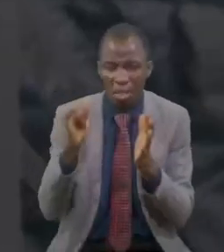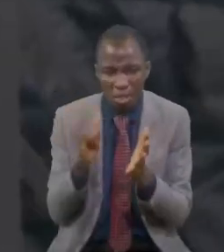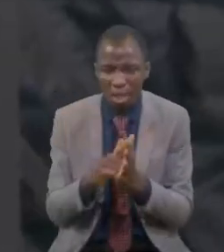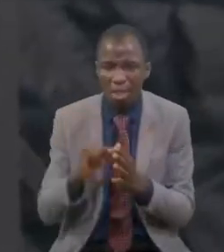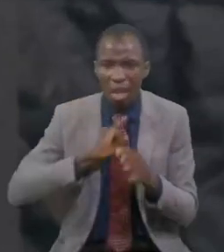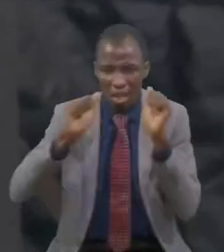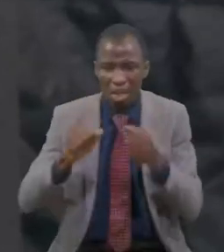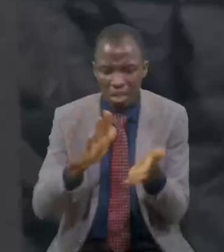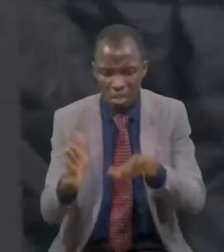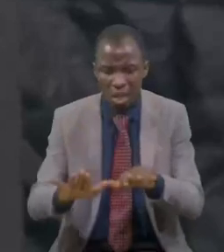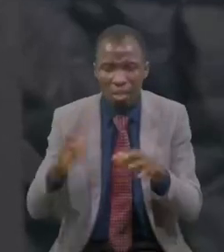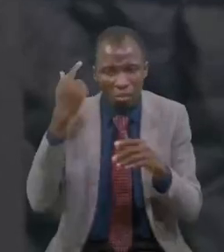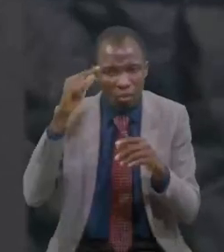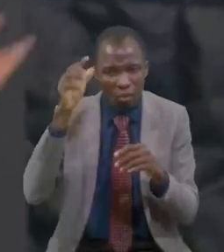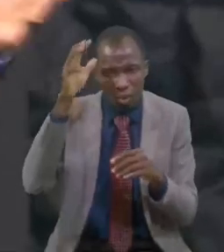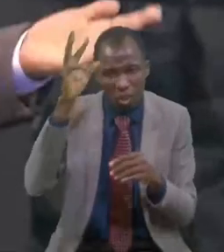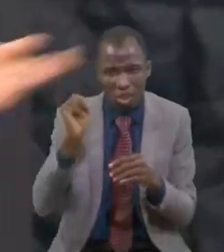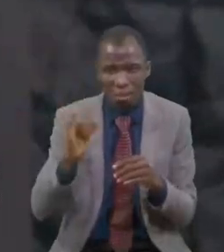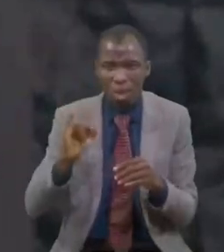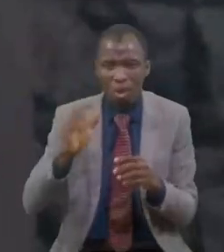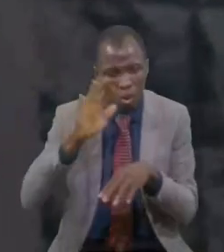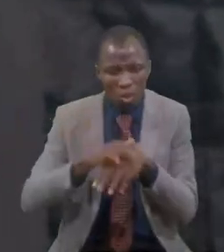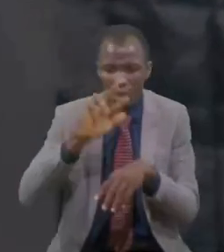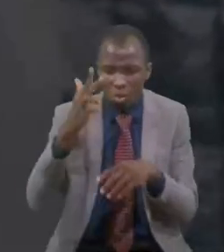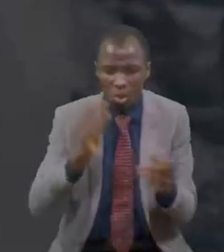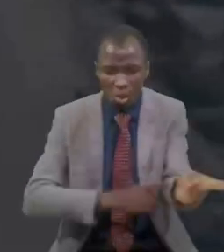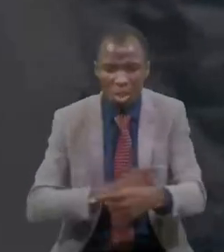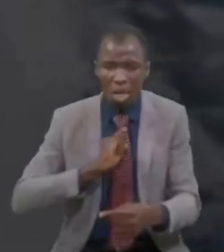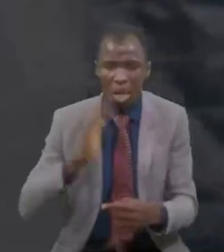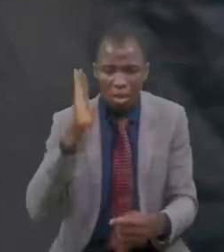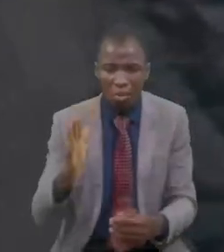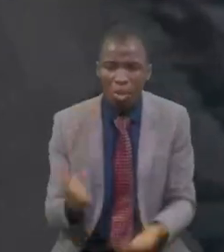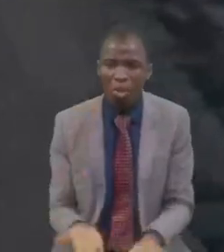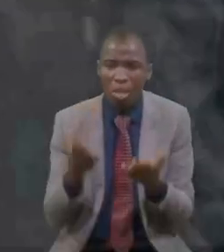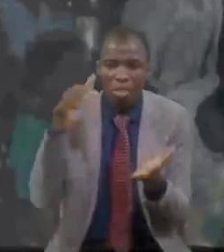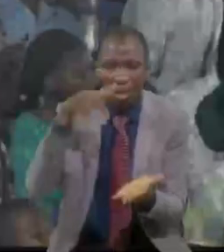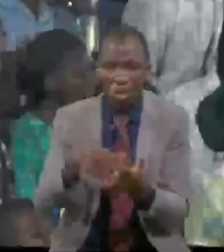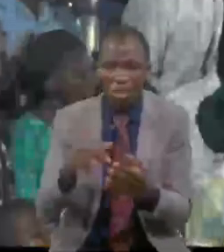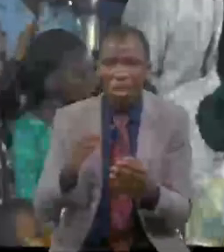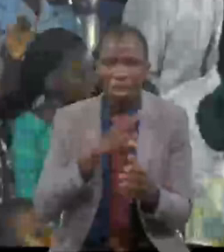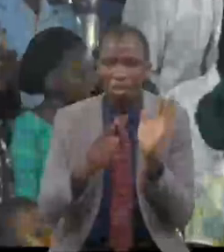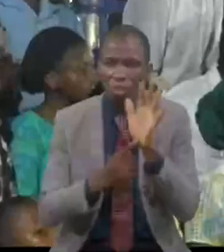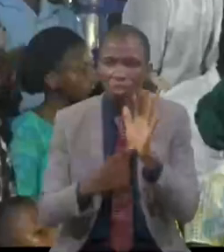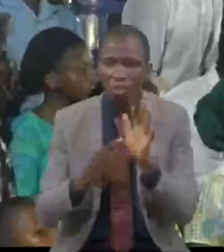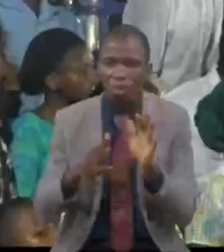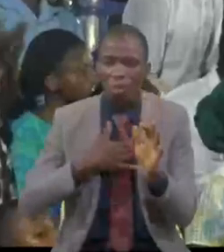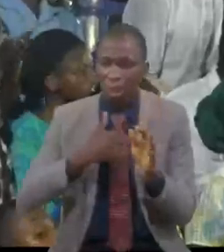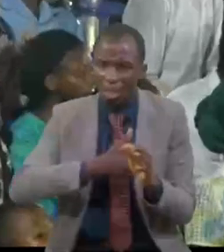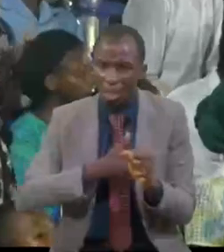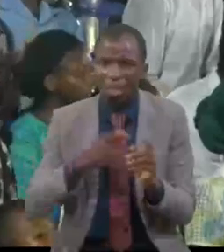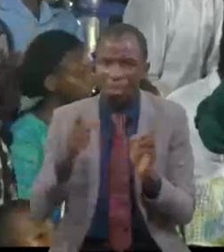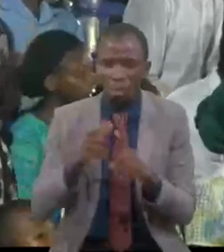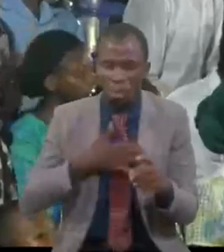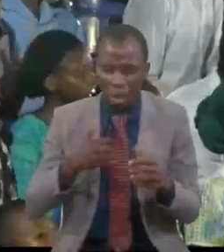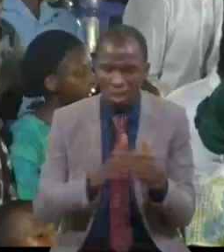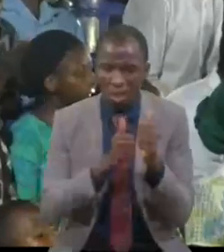au 3è jour il est ressuscité et après s'être après s'être présenté aux